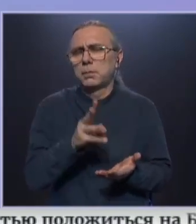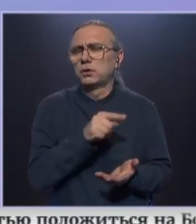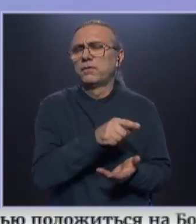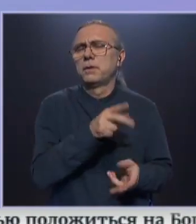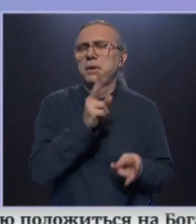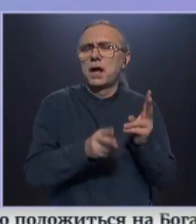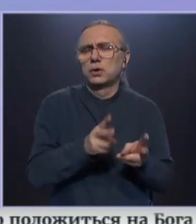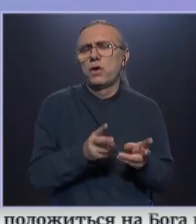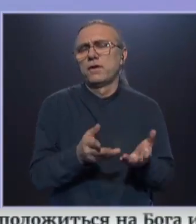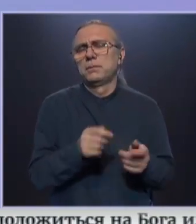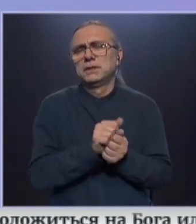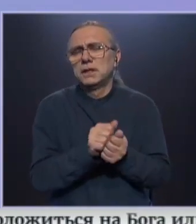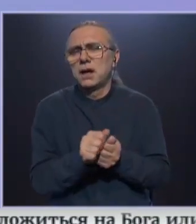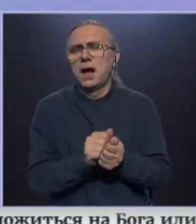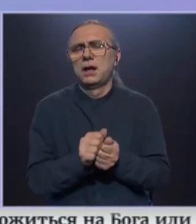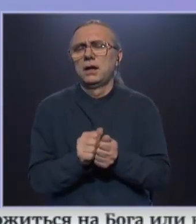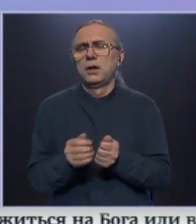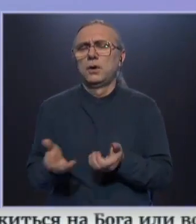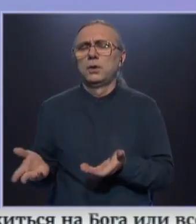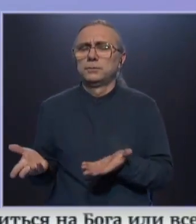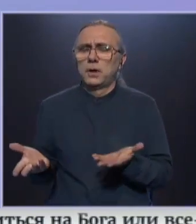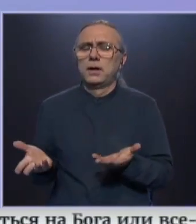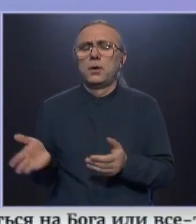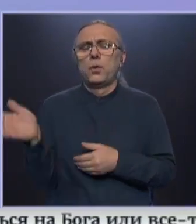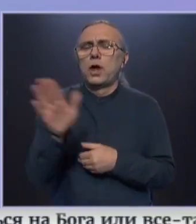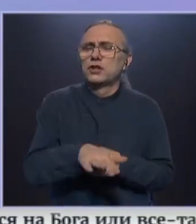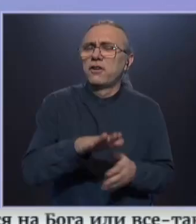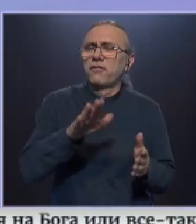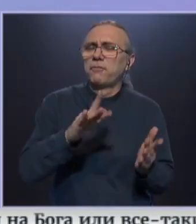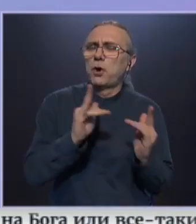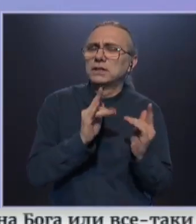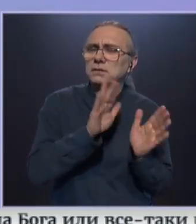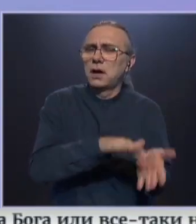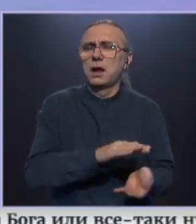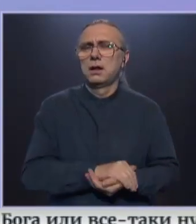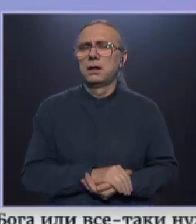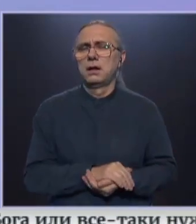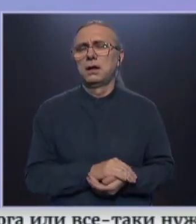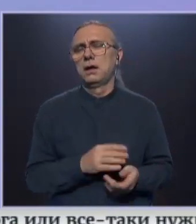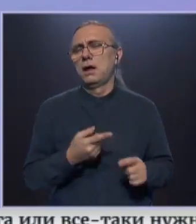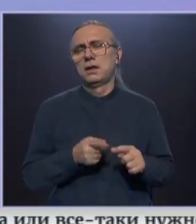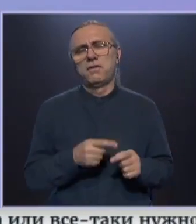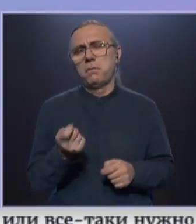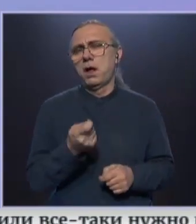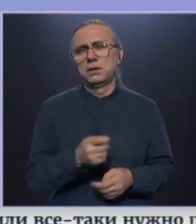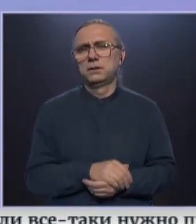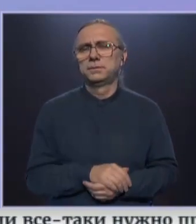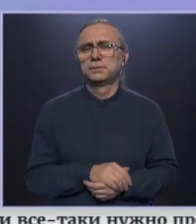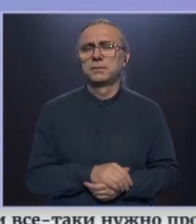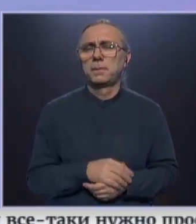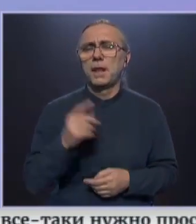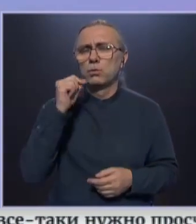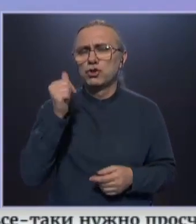уложили в постельку и так далее. Поверьте, этого мало. Он должен